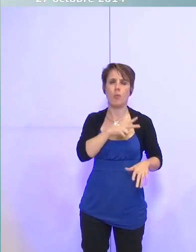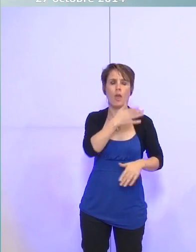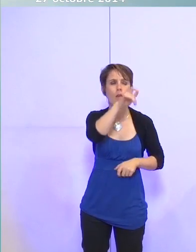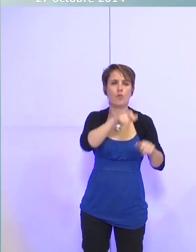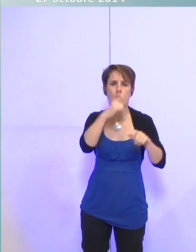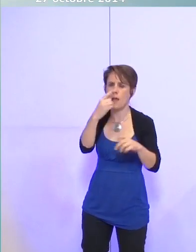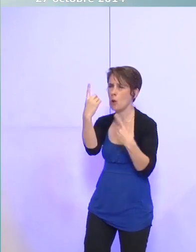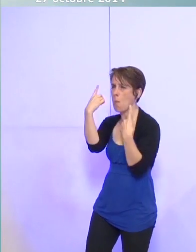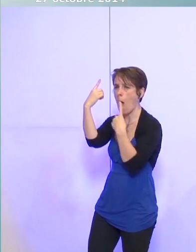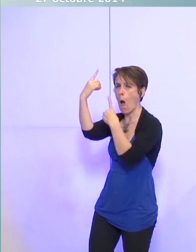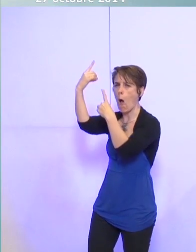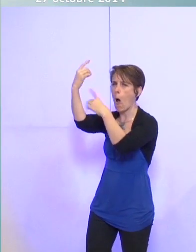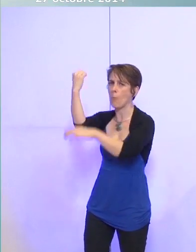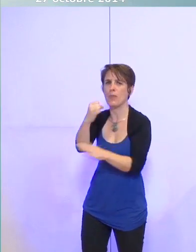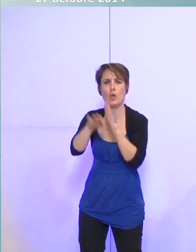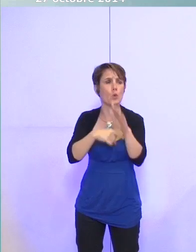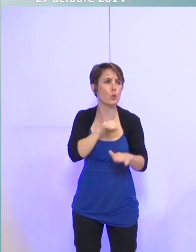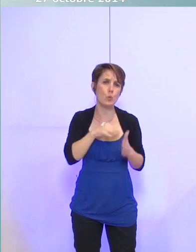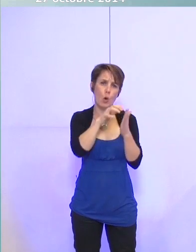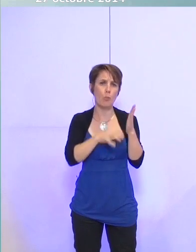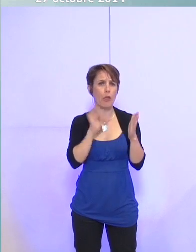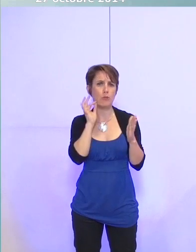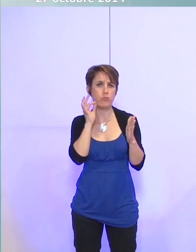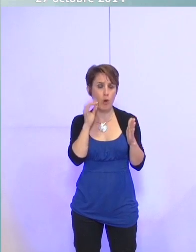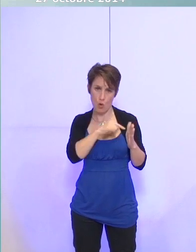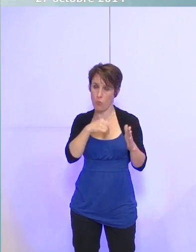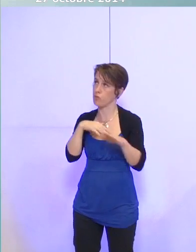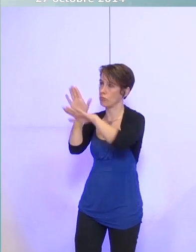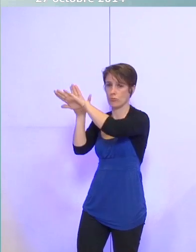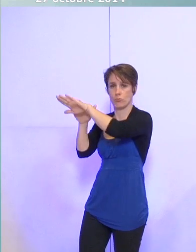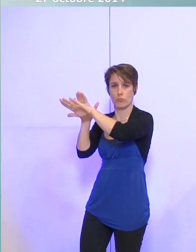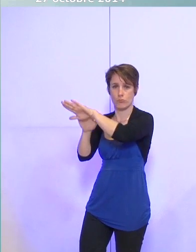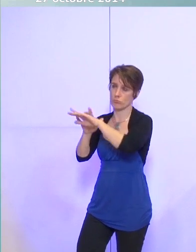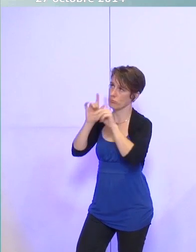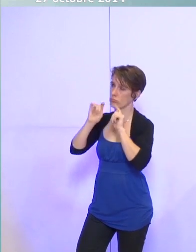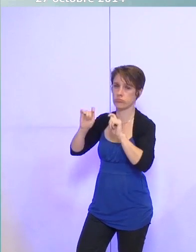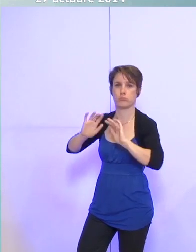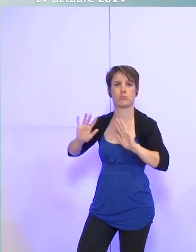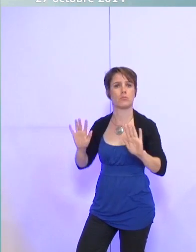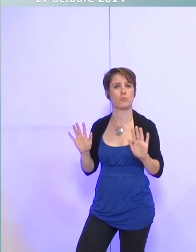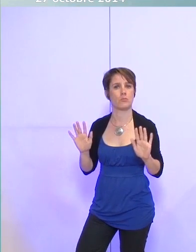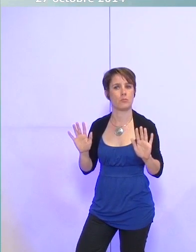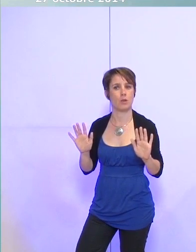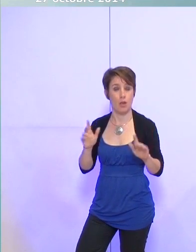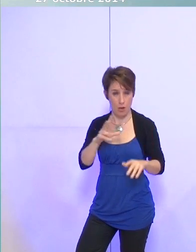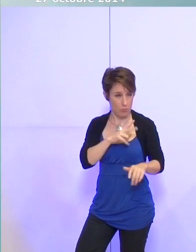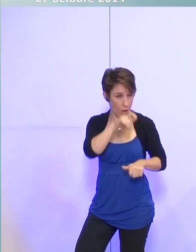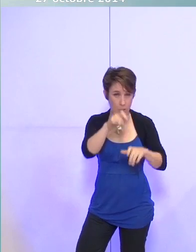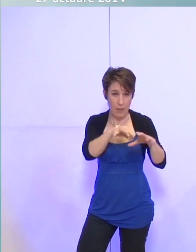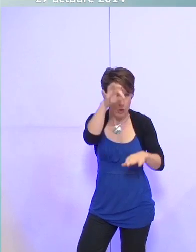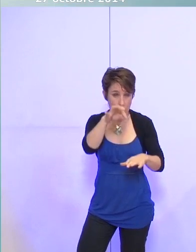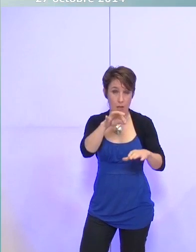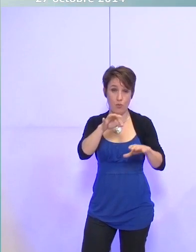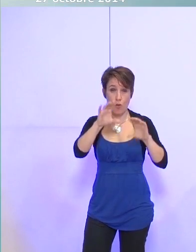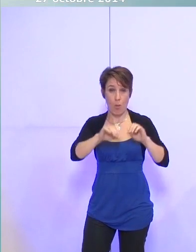faisons dans notre texte, puisque là, nous ne faisons que constater, par des élus, qu'ils soient de gauche,